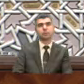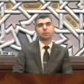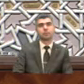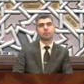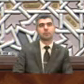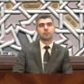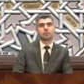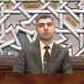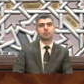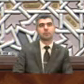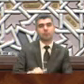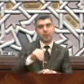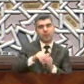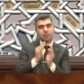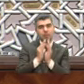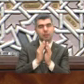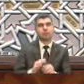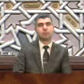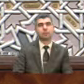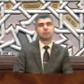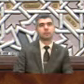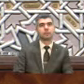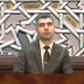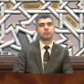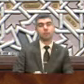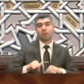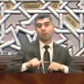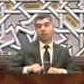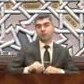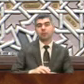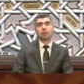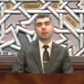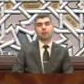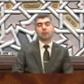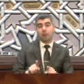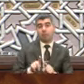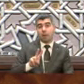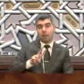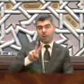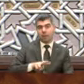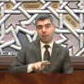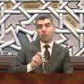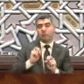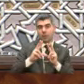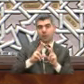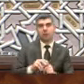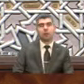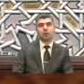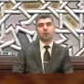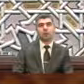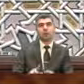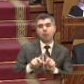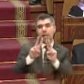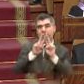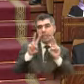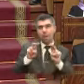تفضلوا سيد النائب من فريق العدالة والتنمية. سيد الوزير، صحيح بالنسبة للخريجي التعليم